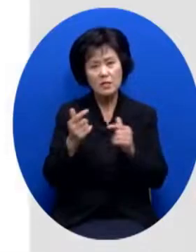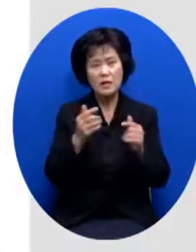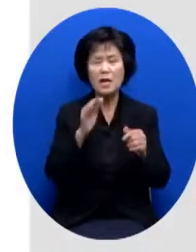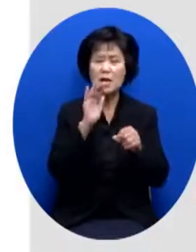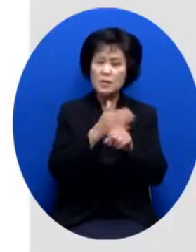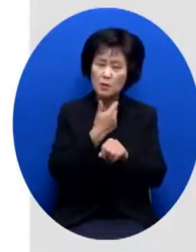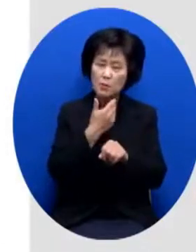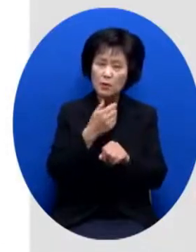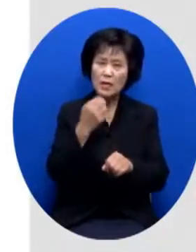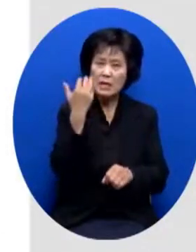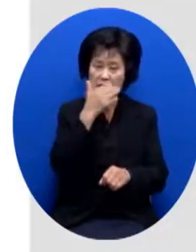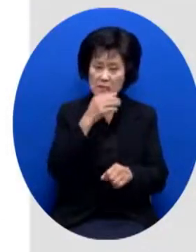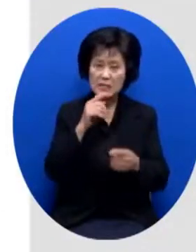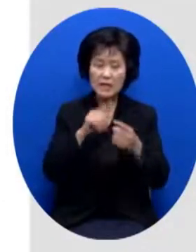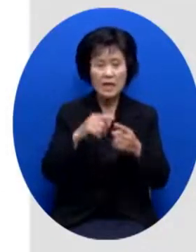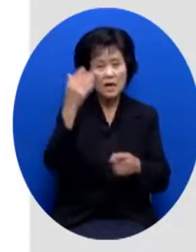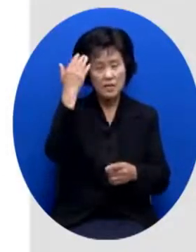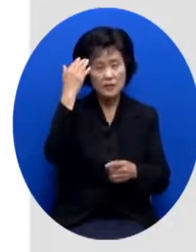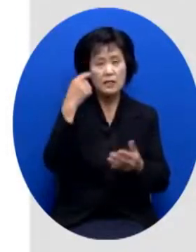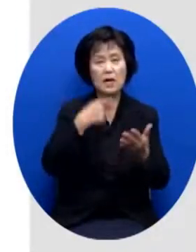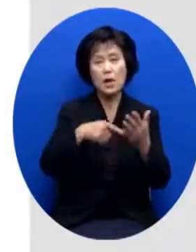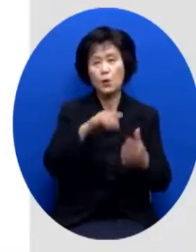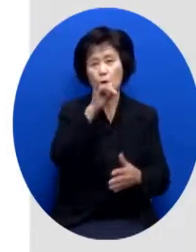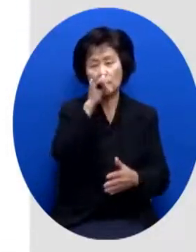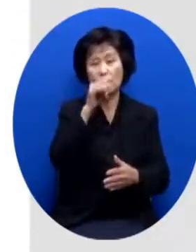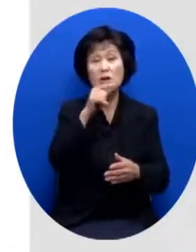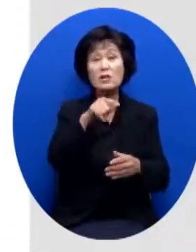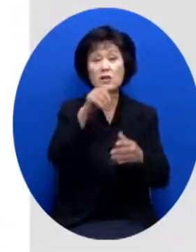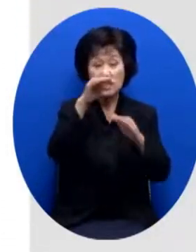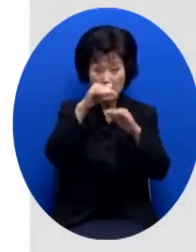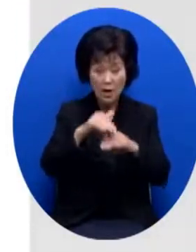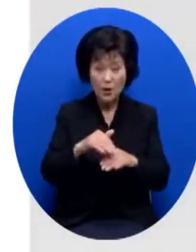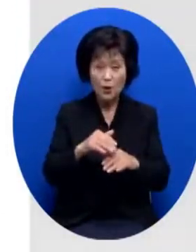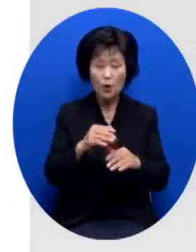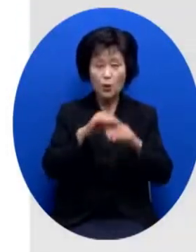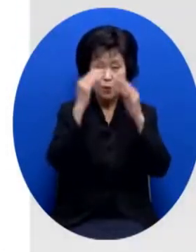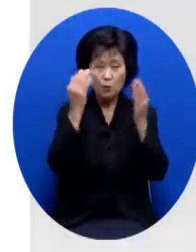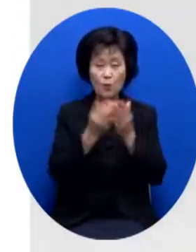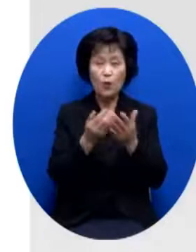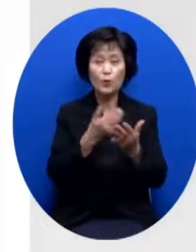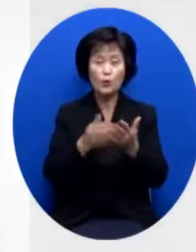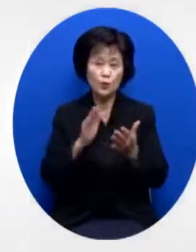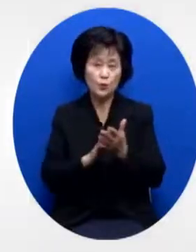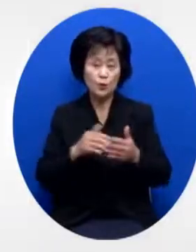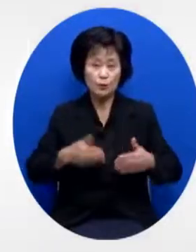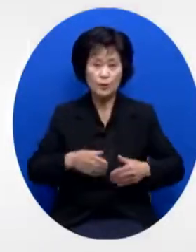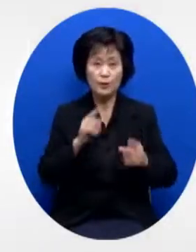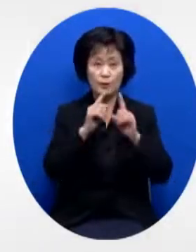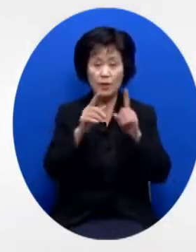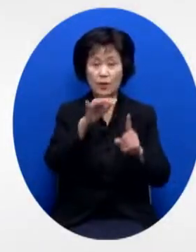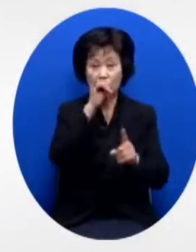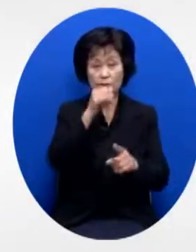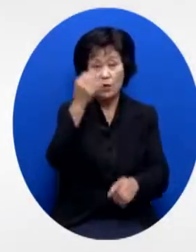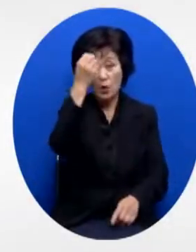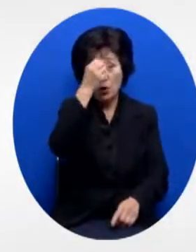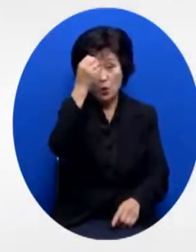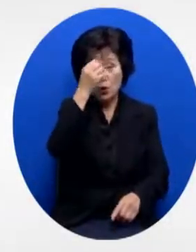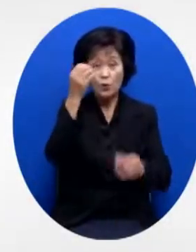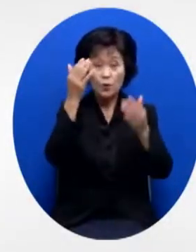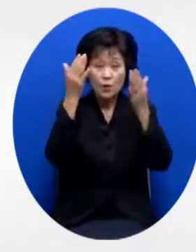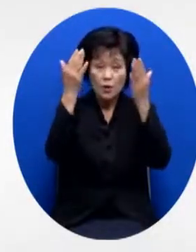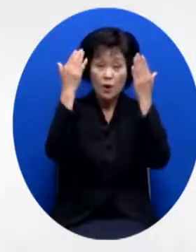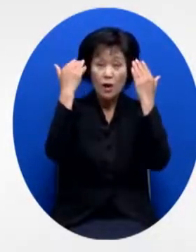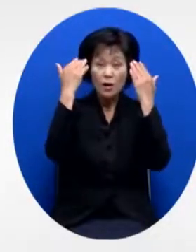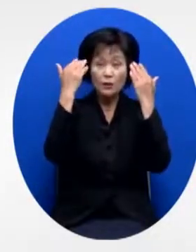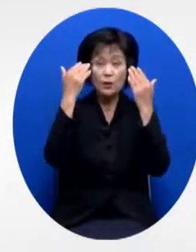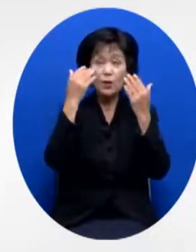성의식을 강제하고 있다면서 성 관련 내용들을 전면 수정해야 한다고 강조했습니다. 이어 고교 학점제 전면 재검토와